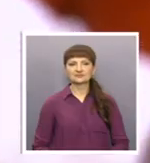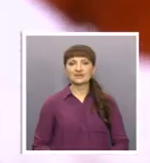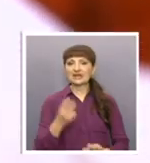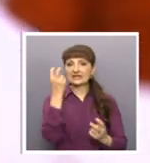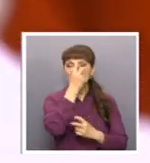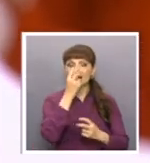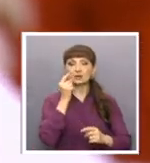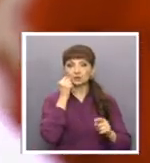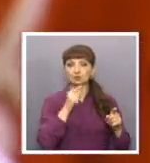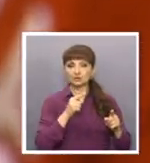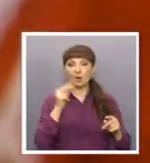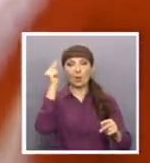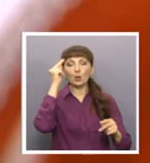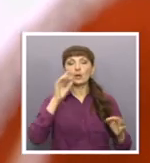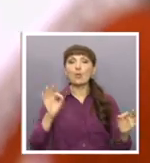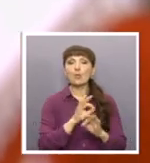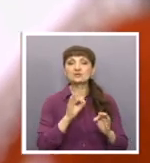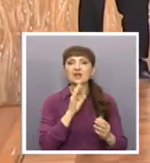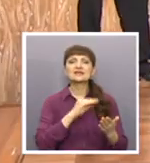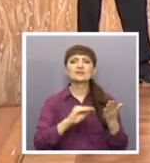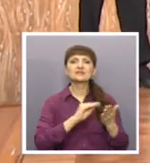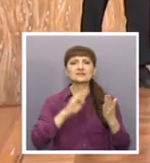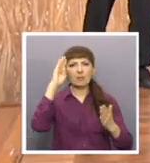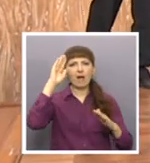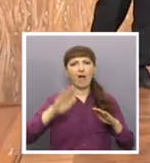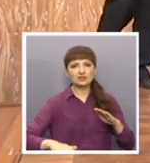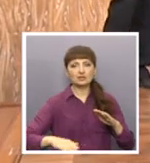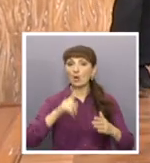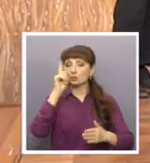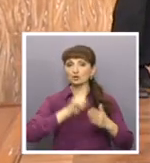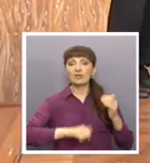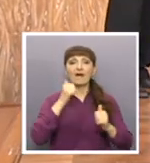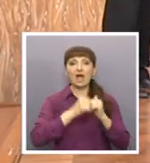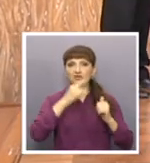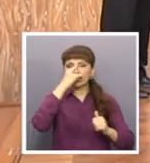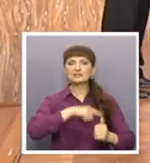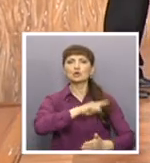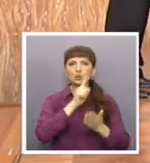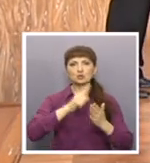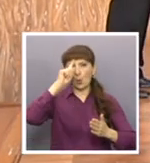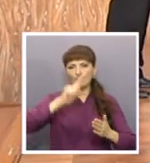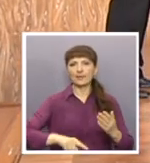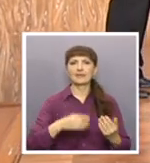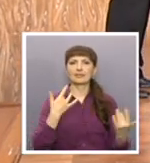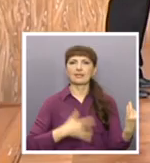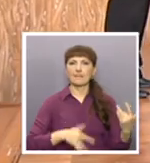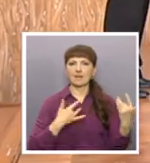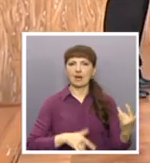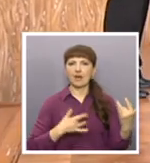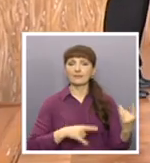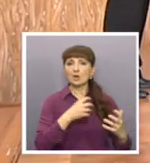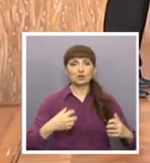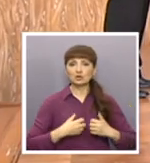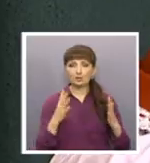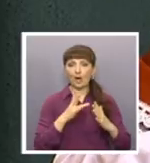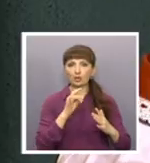Незрячий Эрхат Тажибаев на уроке музыки записался еще мальчишкой. Он убежден, что каждый казах должен уметь играть на домбре. Его не испугали